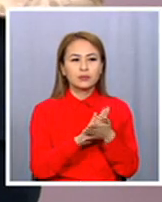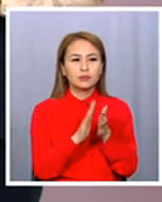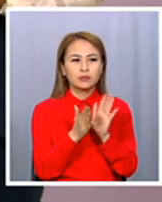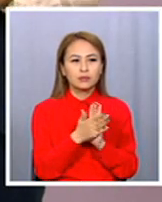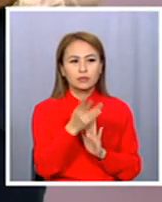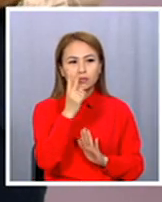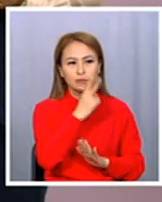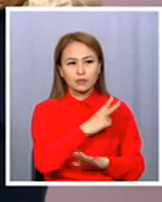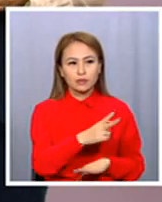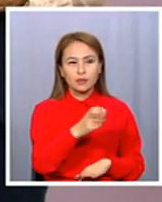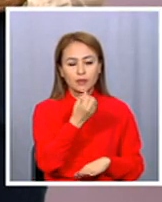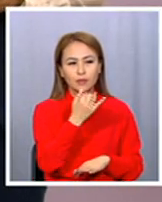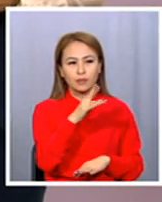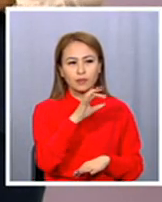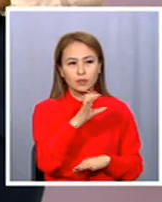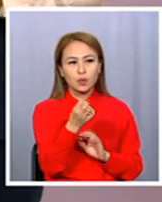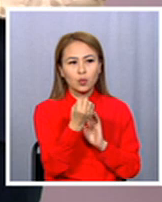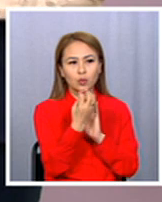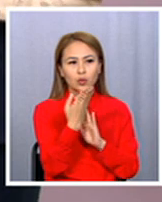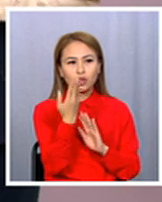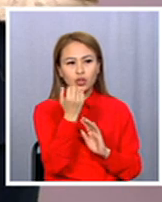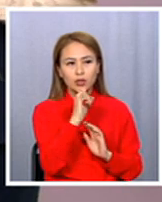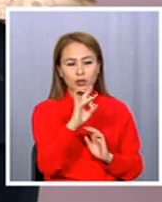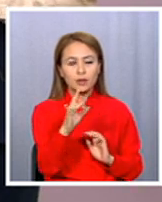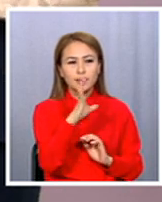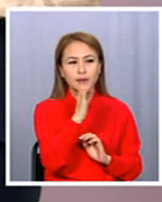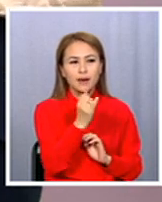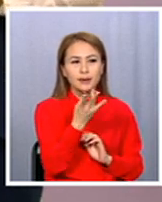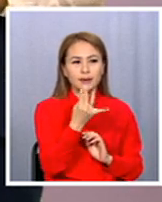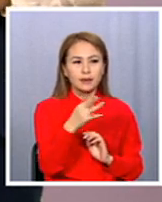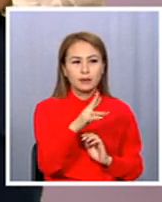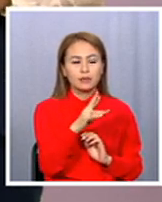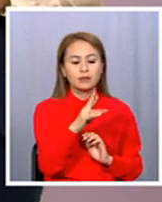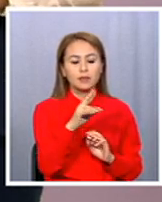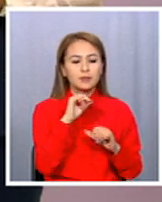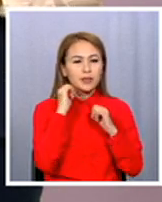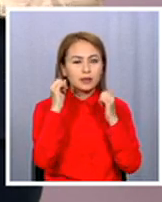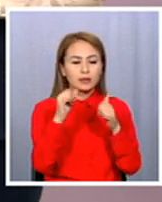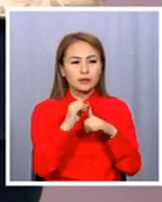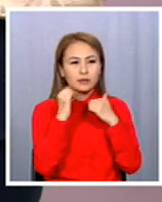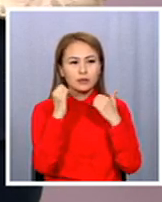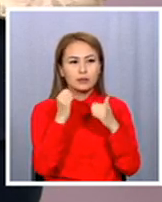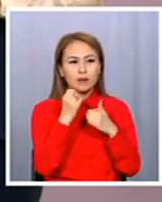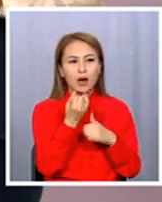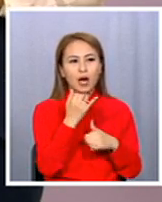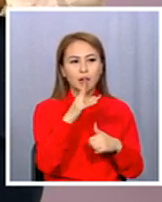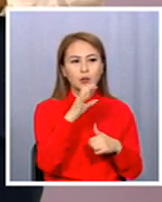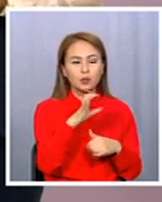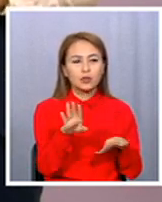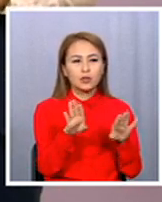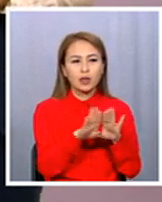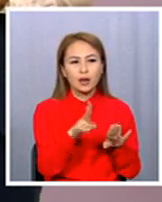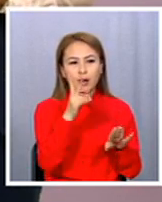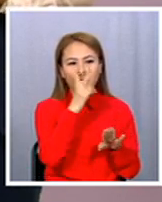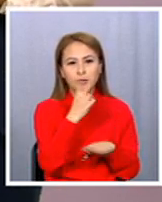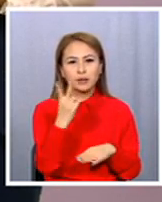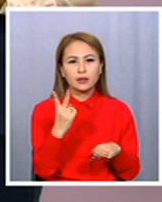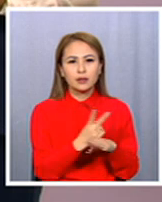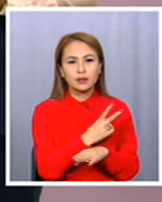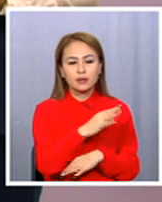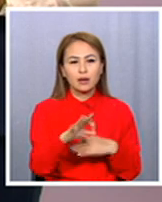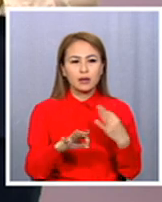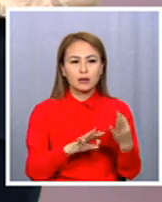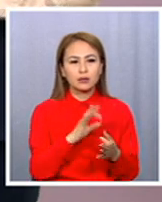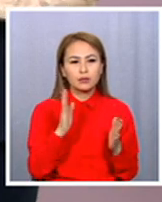аударыңдар. Айдос 14 шар, Сәния белгісіз. Айдосқа қарағанда 2 есе кем